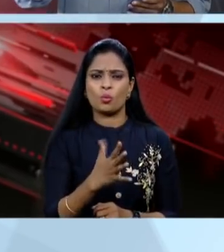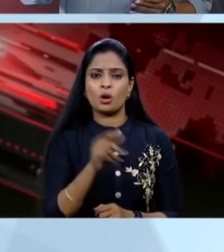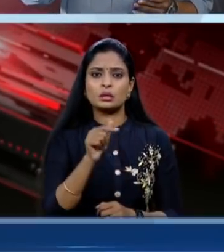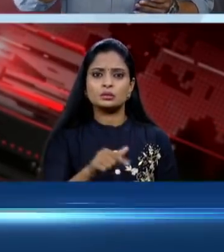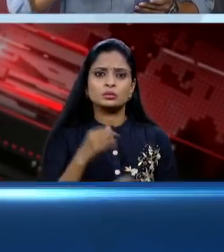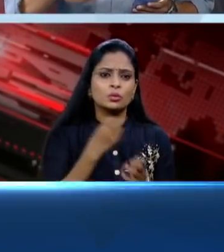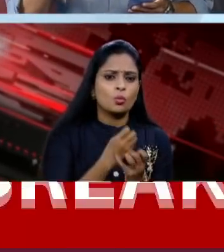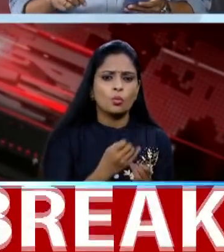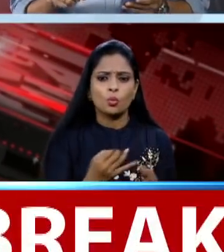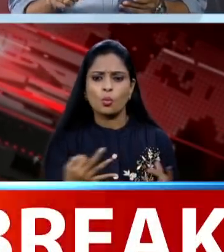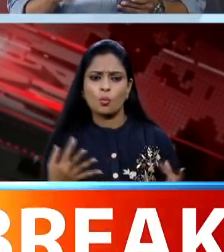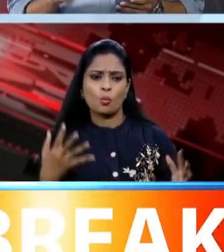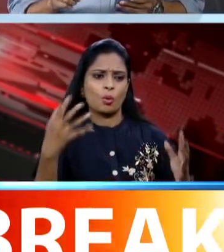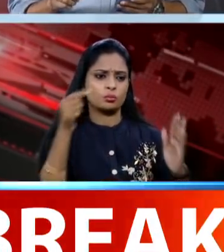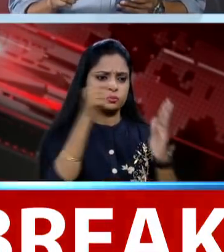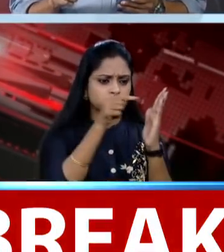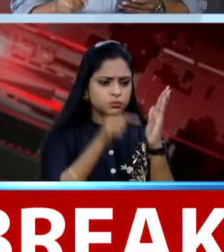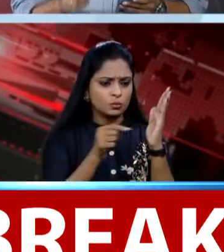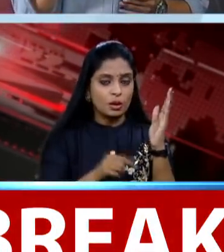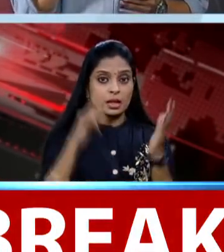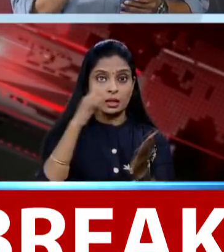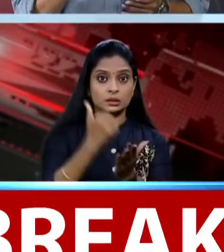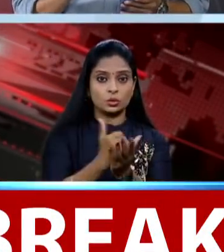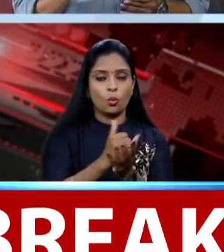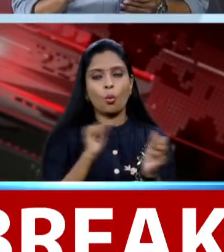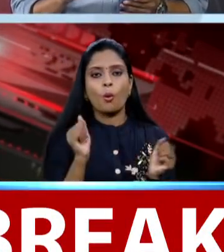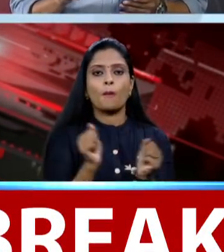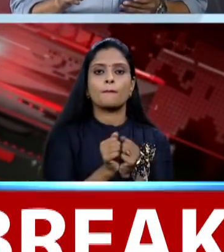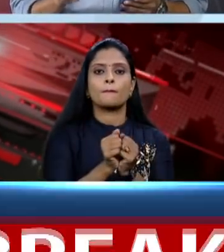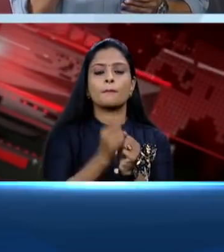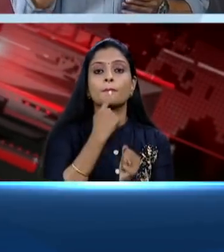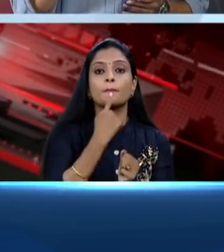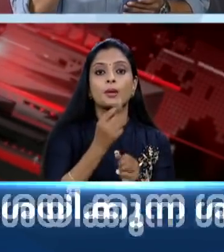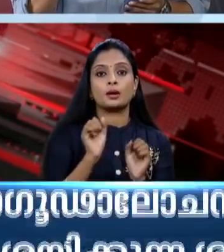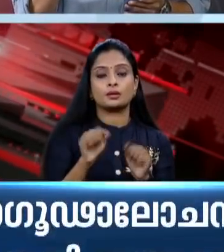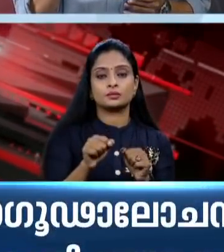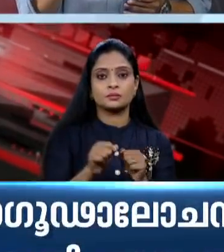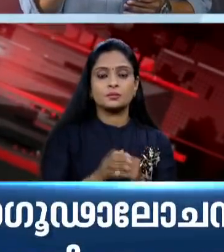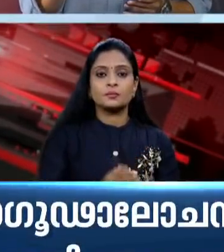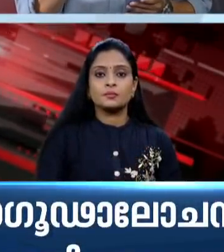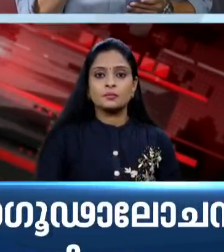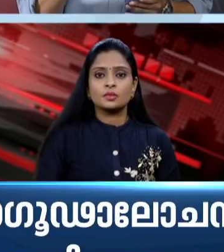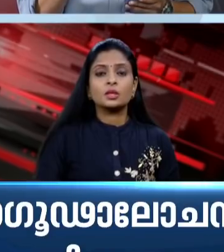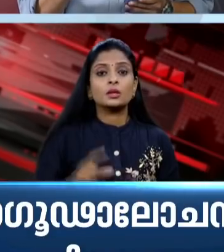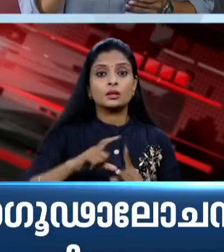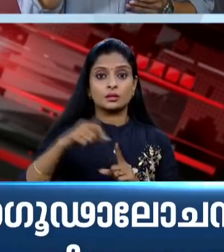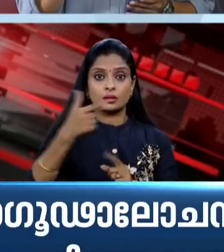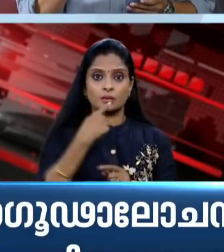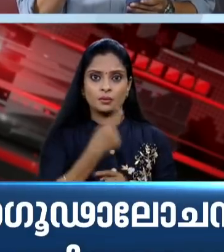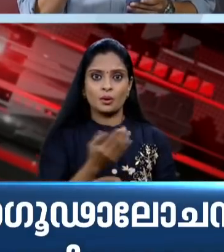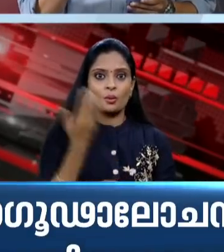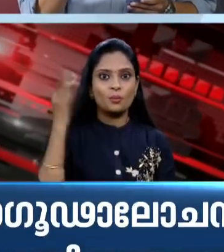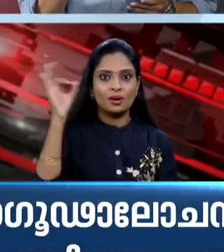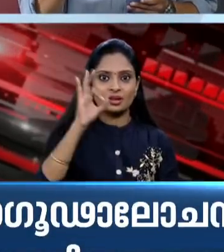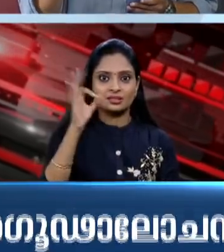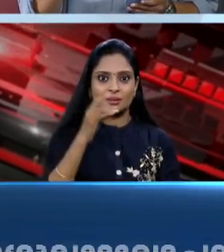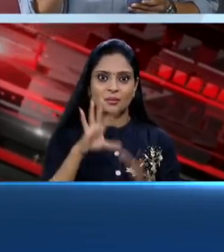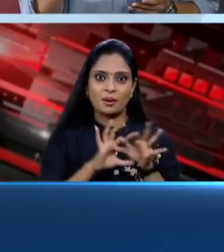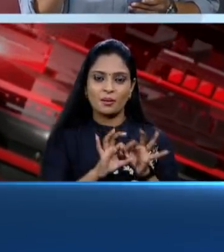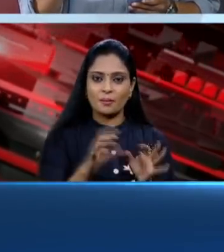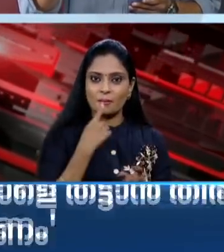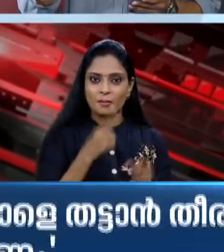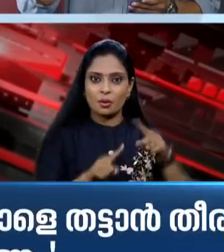ഒരുപാട് കാര്യങ്ങൾ തീരുമാനിക്കുന്ന കൂട്ടത്തിൽ പറയുന്നതാണ്. ബാലചന്ദ്രകുമാർ പറയുന്നത് ദ ട്രൂത്ത് എന്ന് പറയുന്ന, നേരത്തെ ഇപ്പോൾ സംസാരിച്ചു, ദ ട്രൂത്ത് എന്ന്